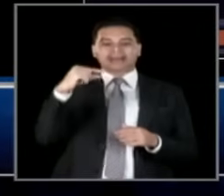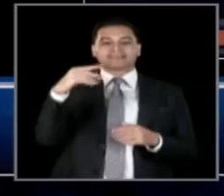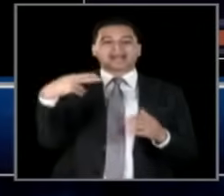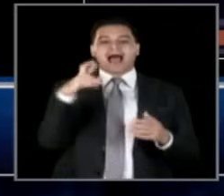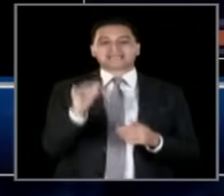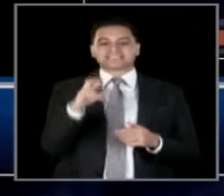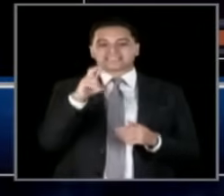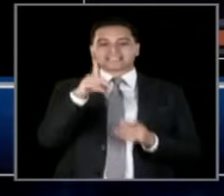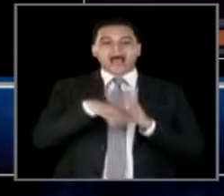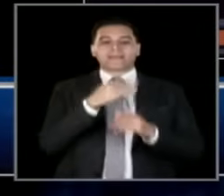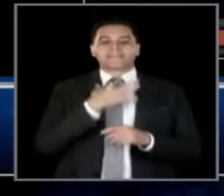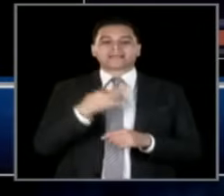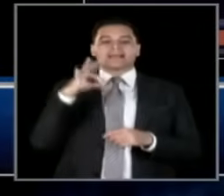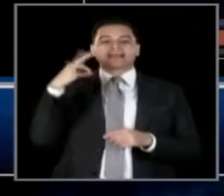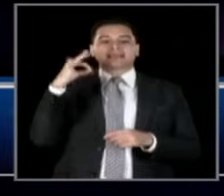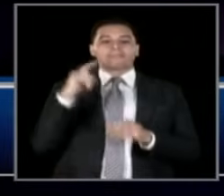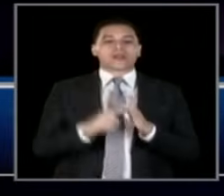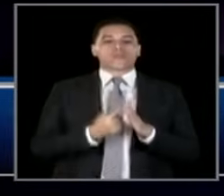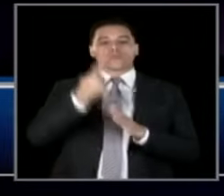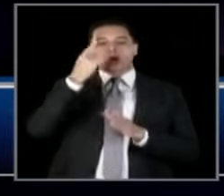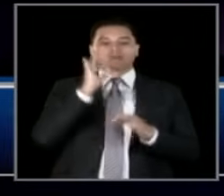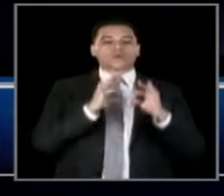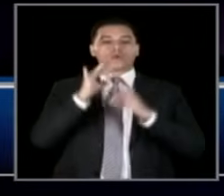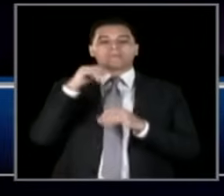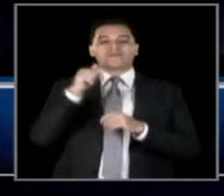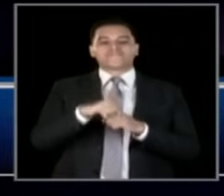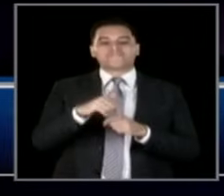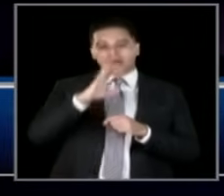العراق بإحدى الرياضات حتى عام